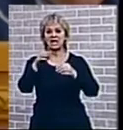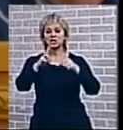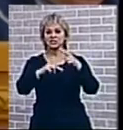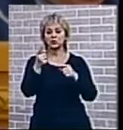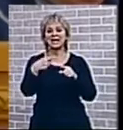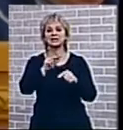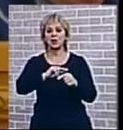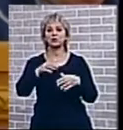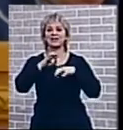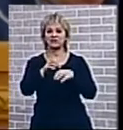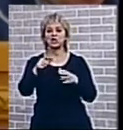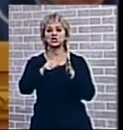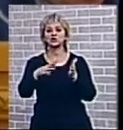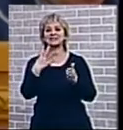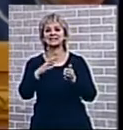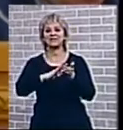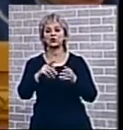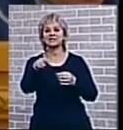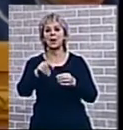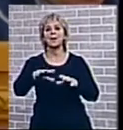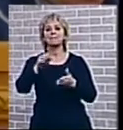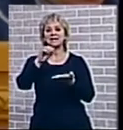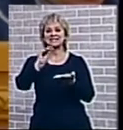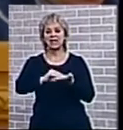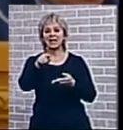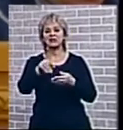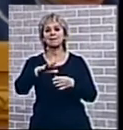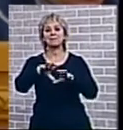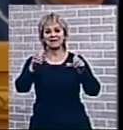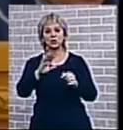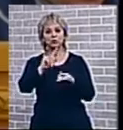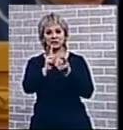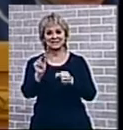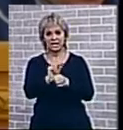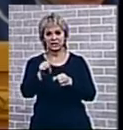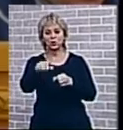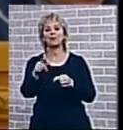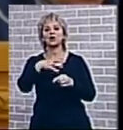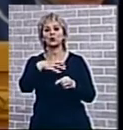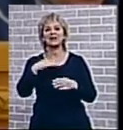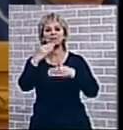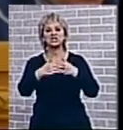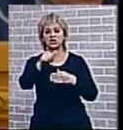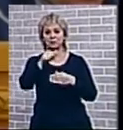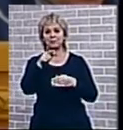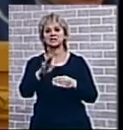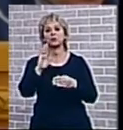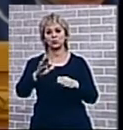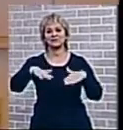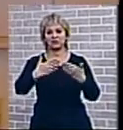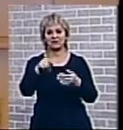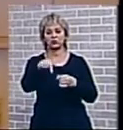Эта работа ведется, и 690 постановление правительства будет скорректировано. Мы с этим на губернатора в ближайший месяц выйдем на